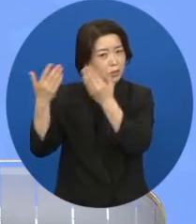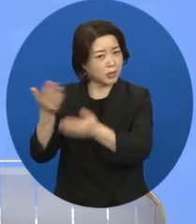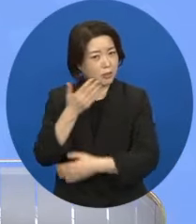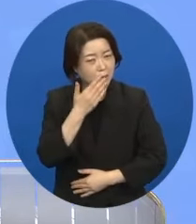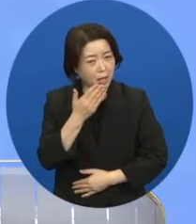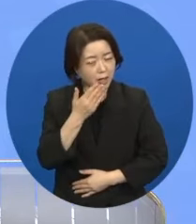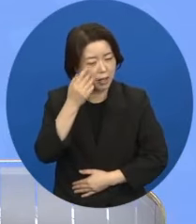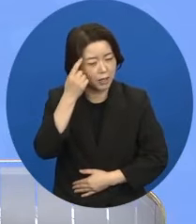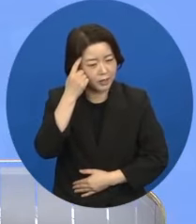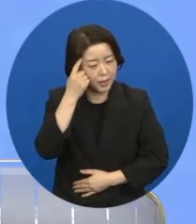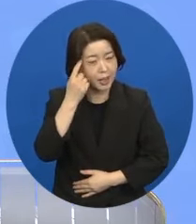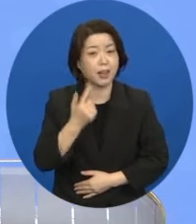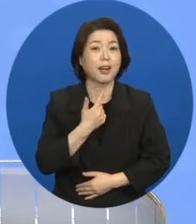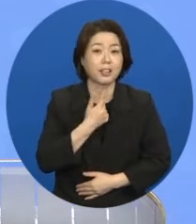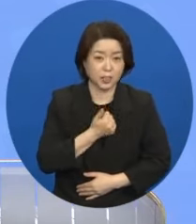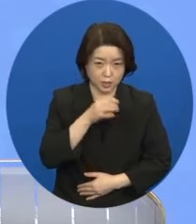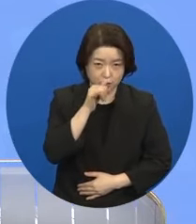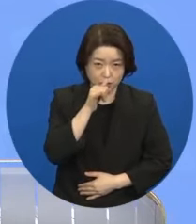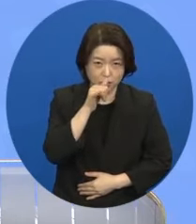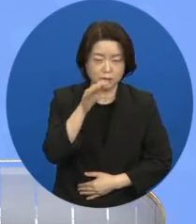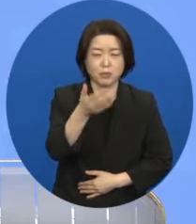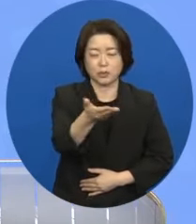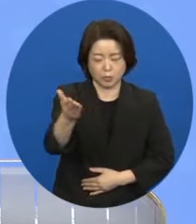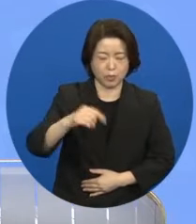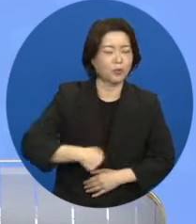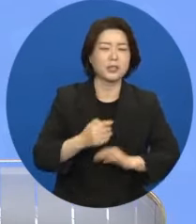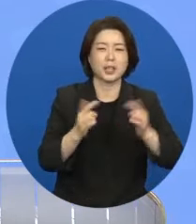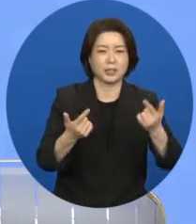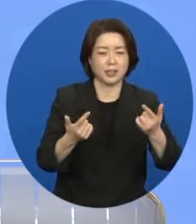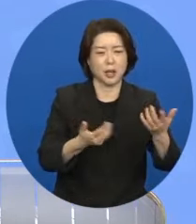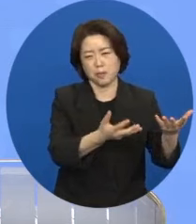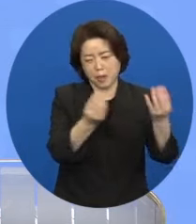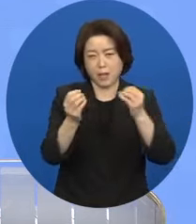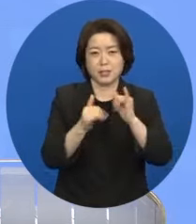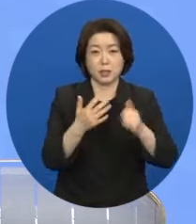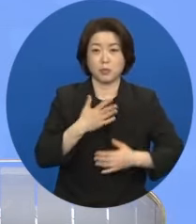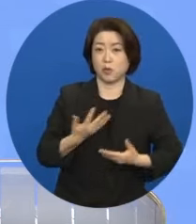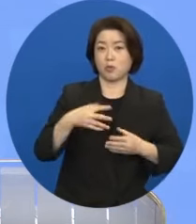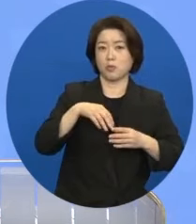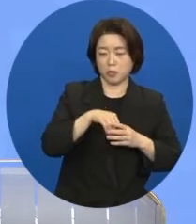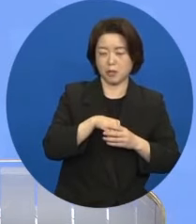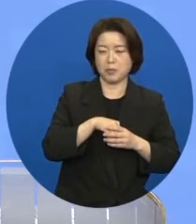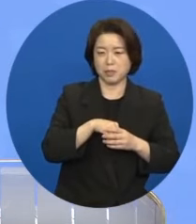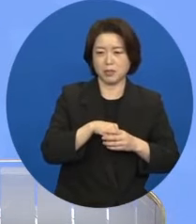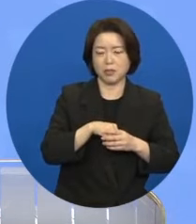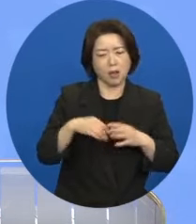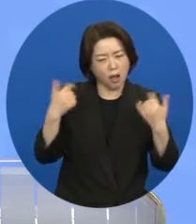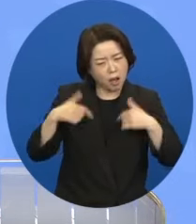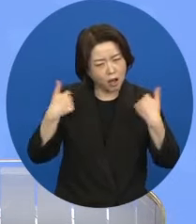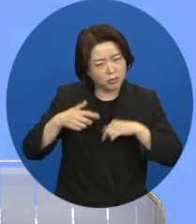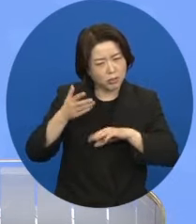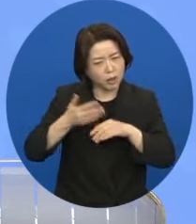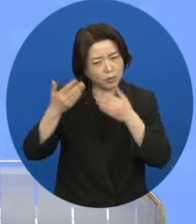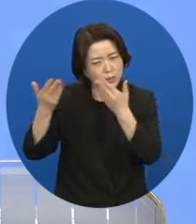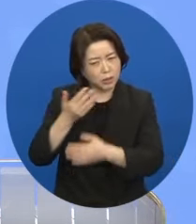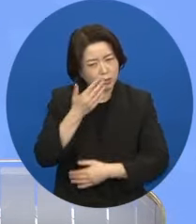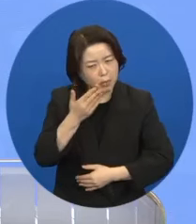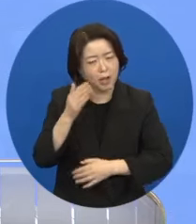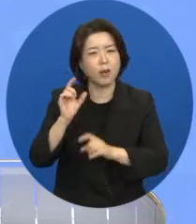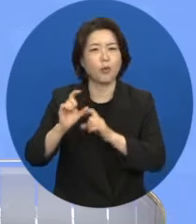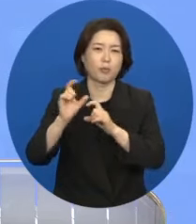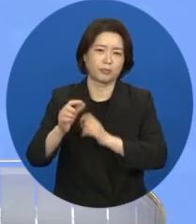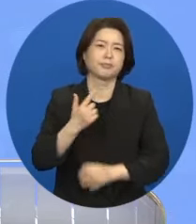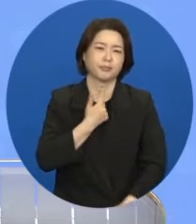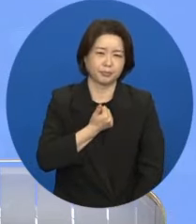생각을 해보셨다면 여러분 혼자가 아닙니다 많은 분들이 저를 포함해서 그런 고민을 한 적이 있습니다 사실